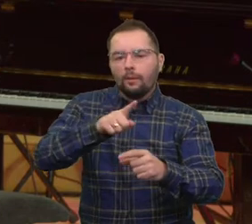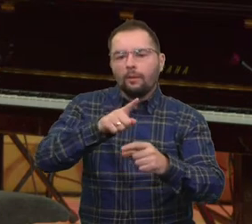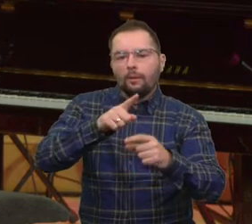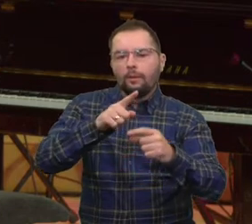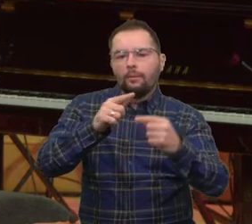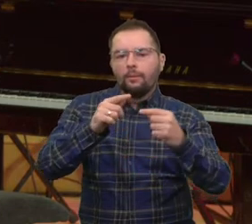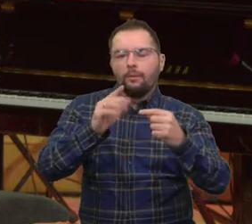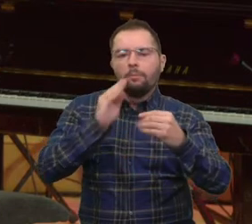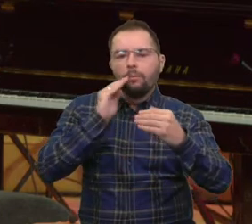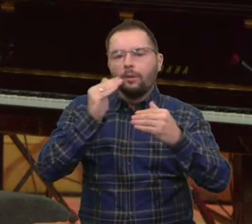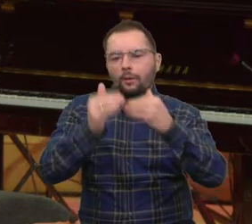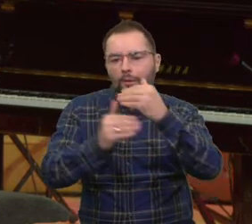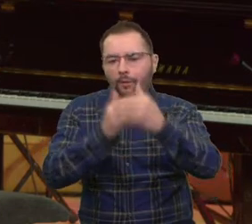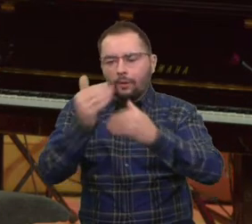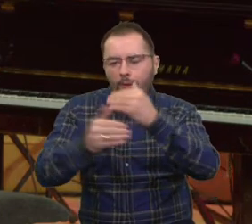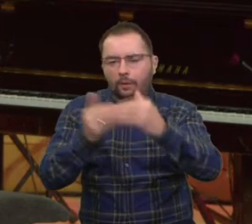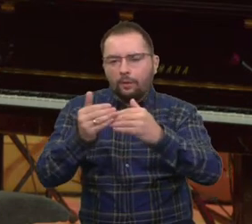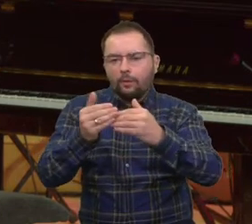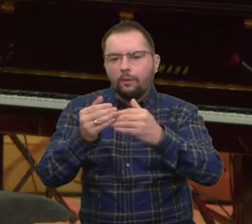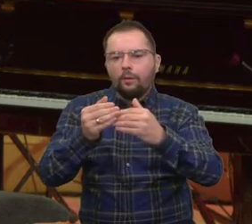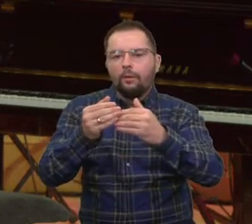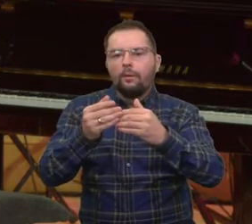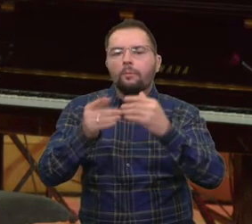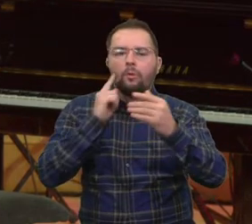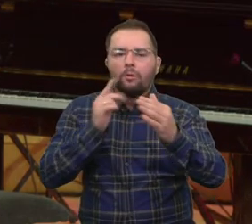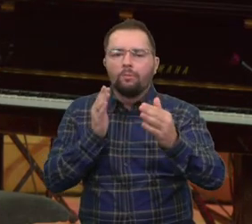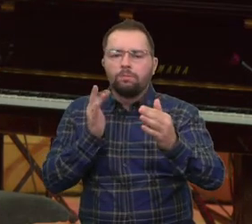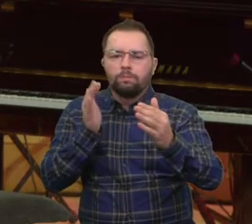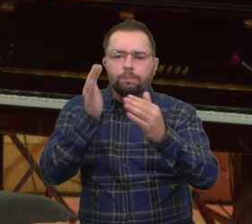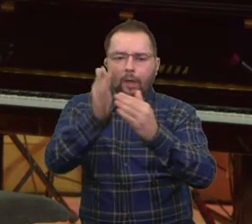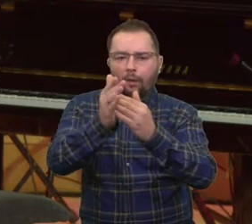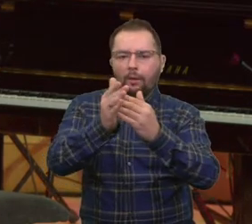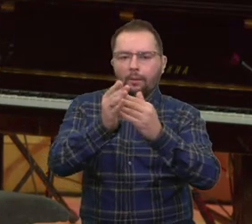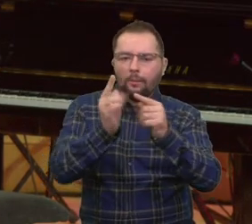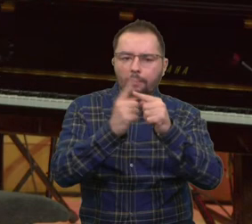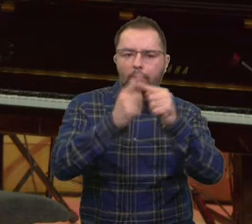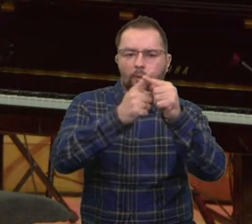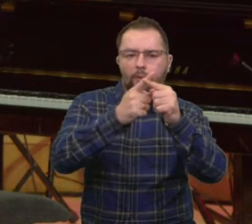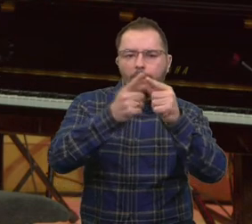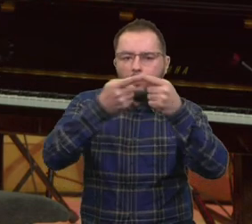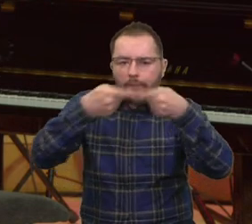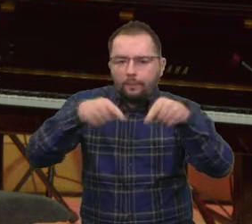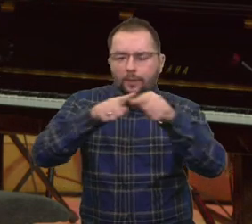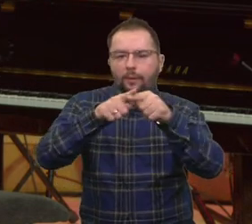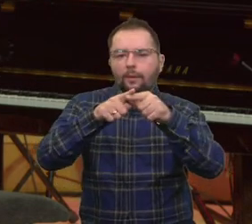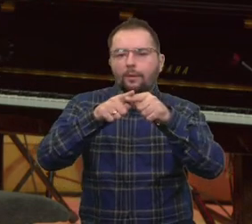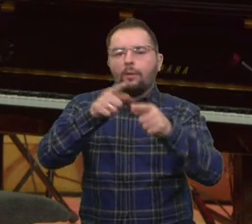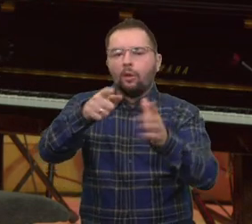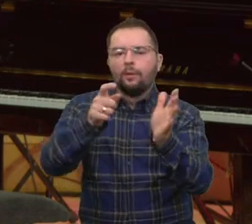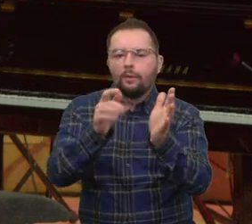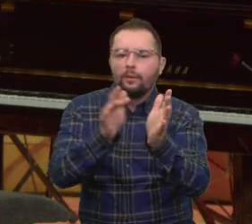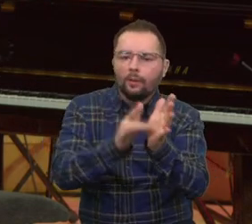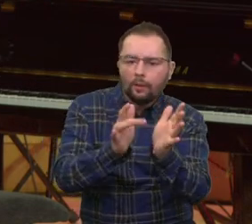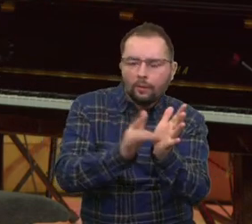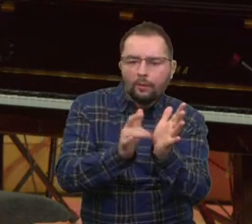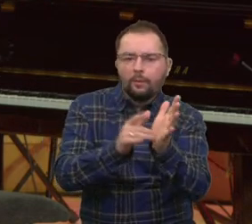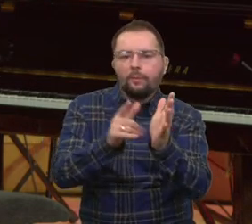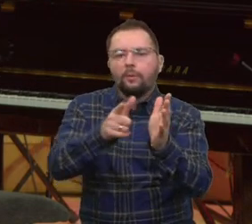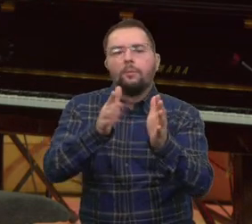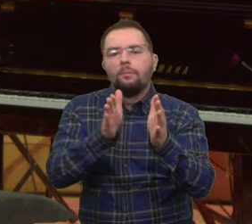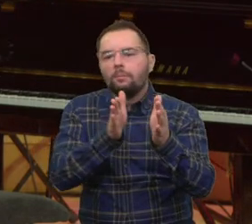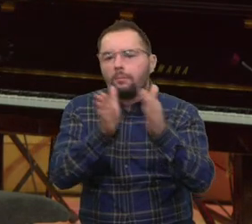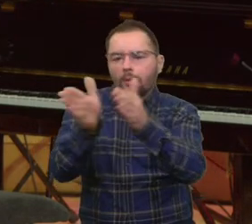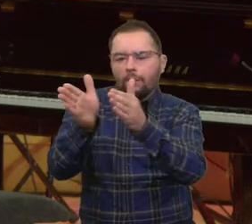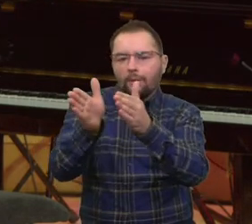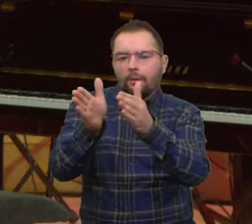aby te decyzje przynosiły długofalowy efekt. One często prowadzą